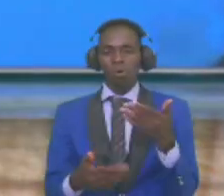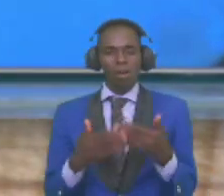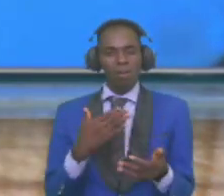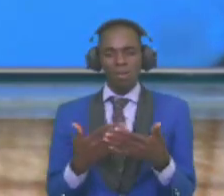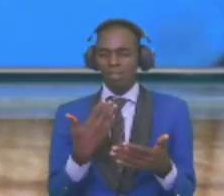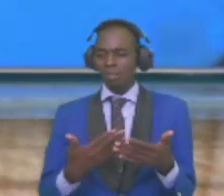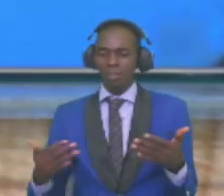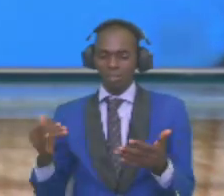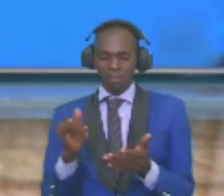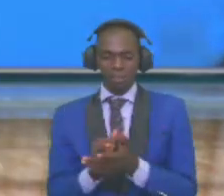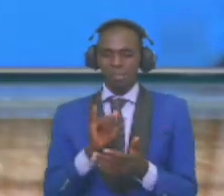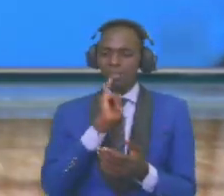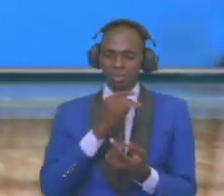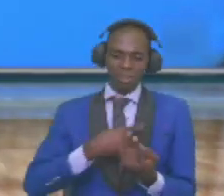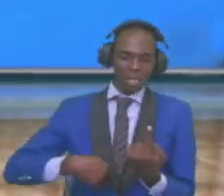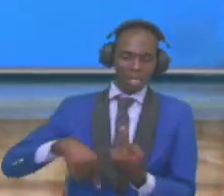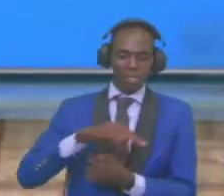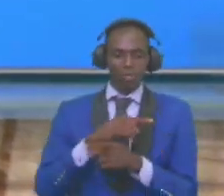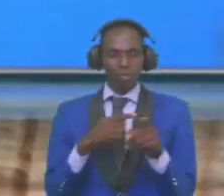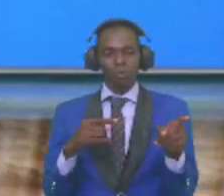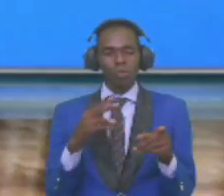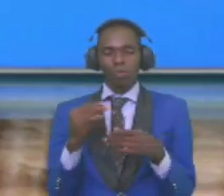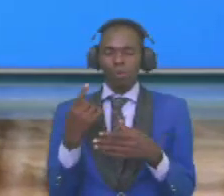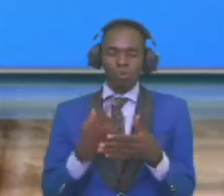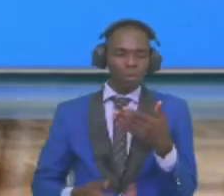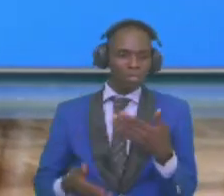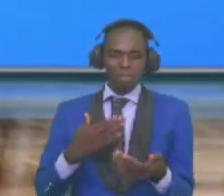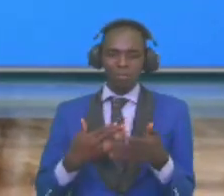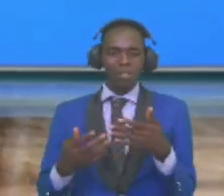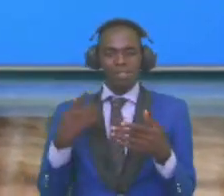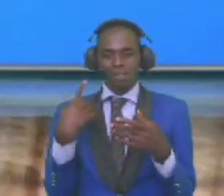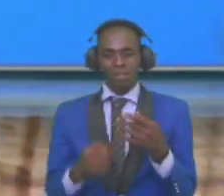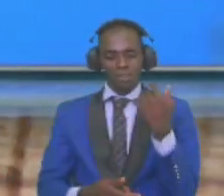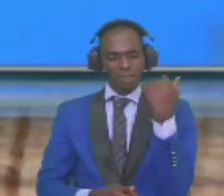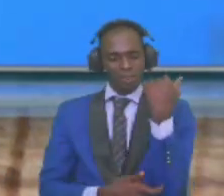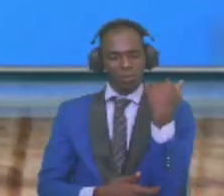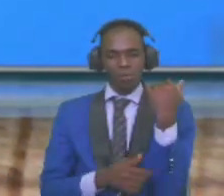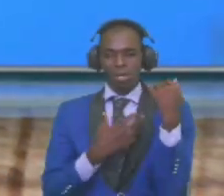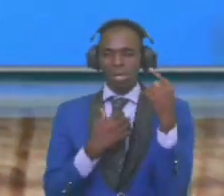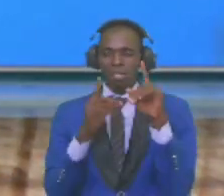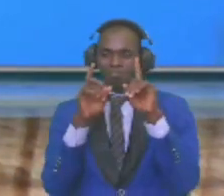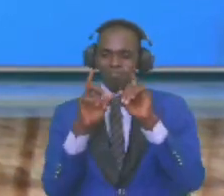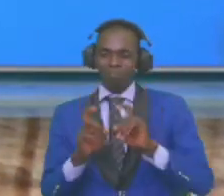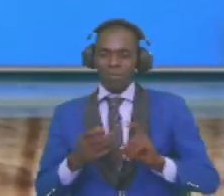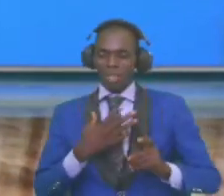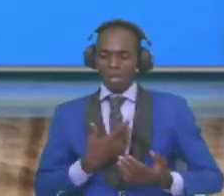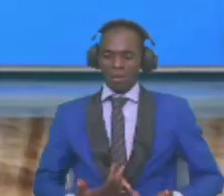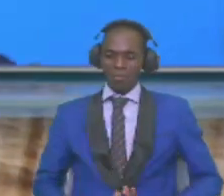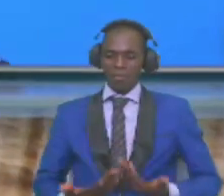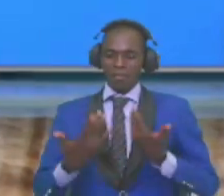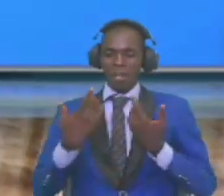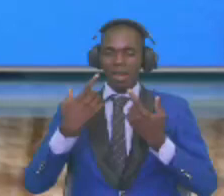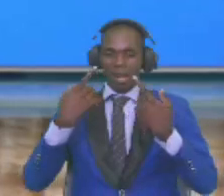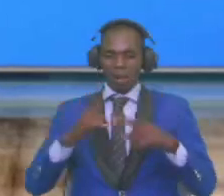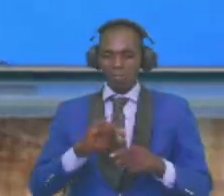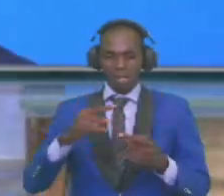les choses qui environnent et 4 3 les datations où les épreuves 4 soit le feu qui brûle